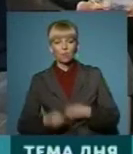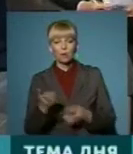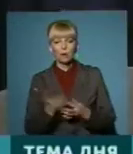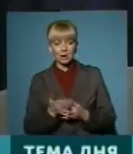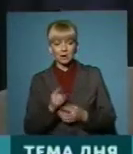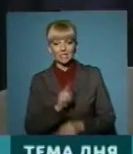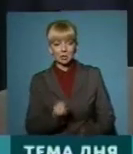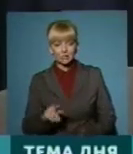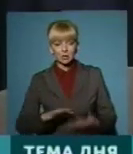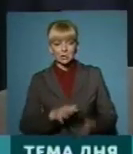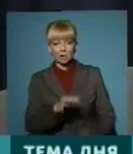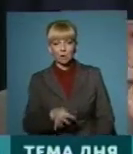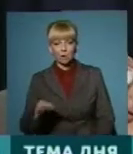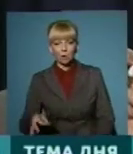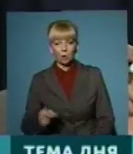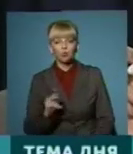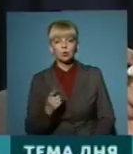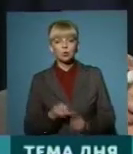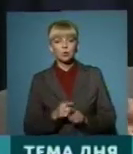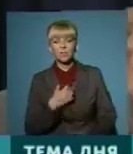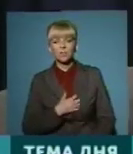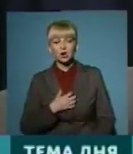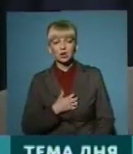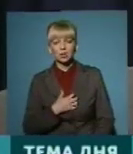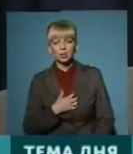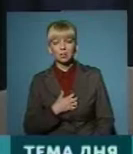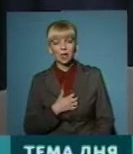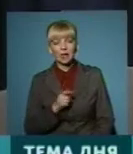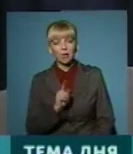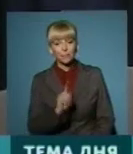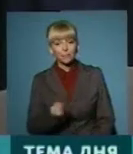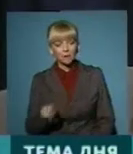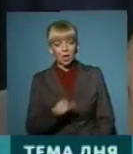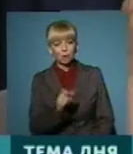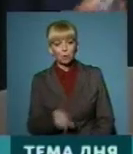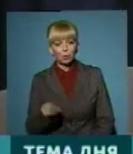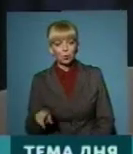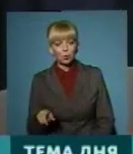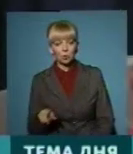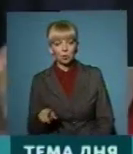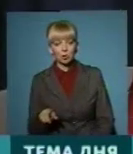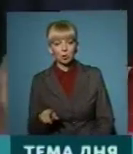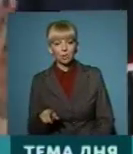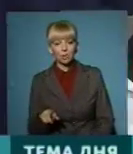пільг цим населеним пунктам? Да. Чому це важливо? Тому що там люди